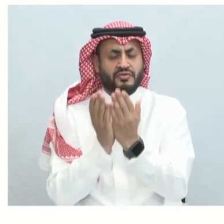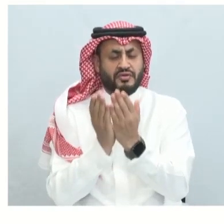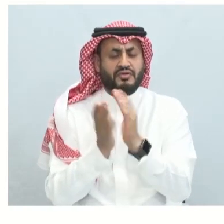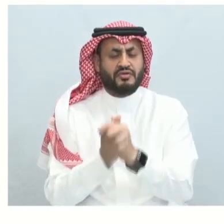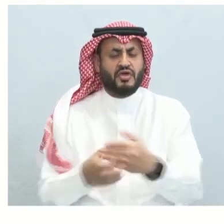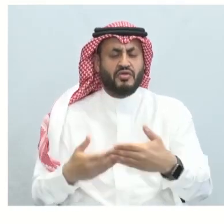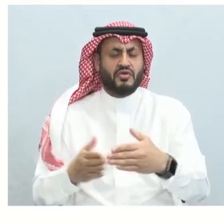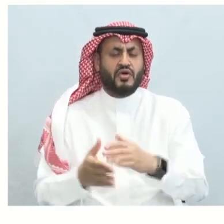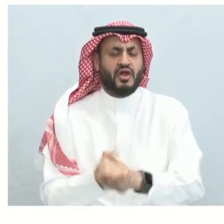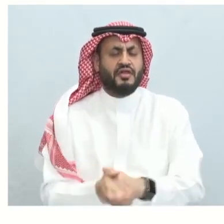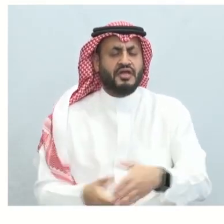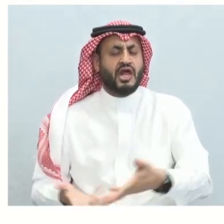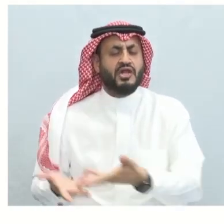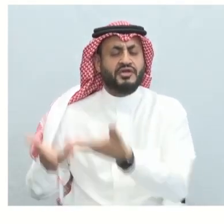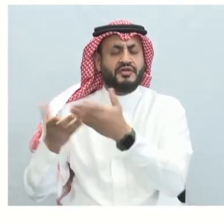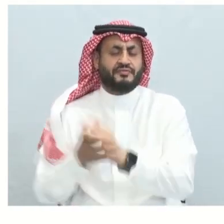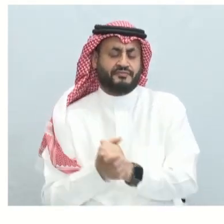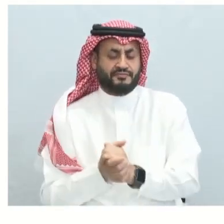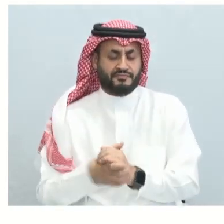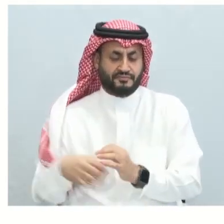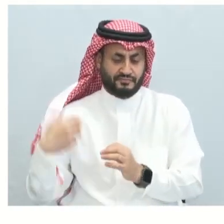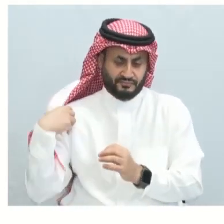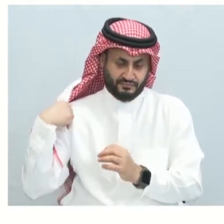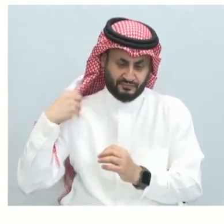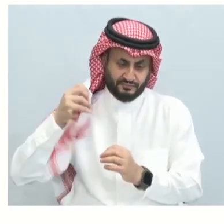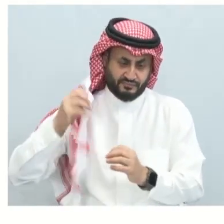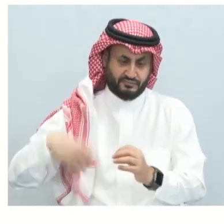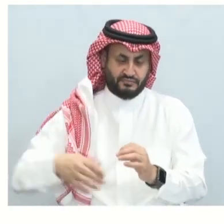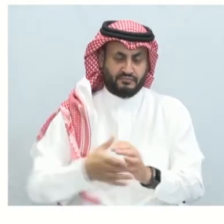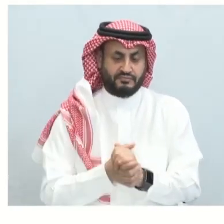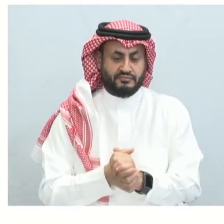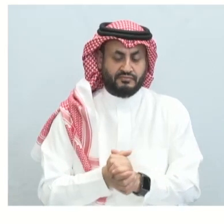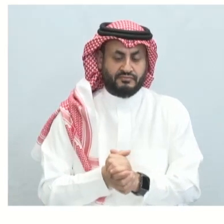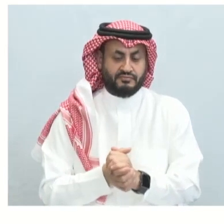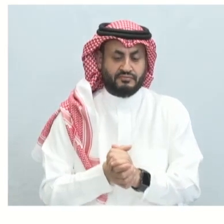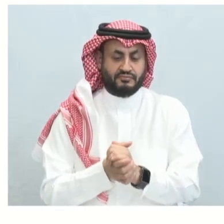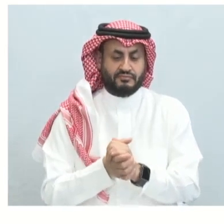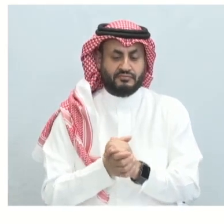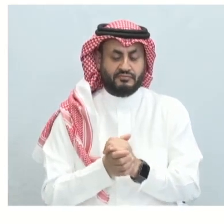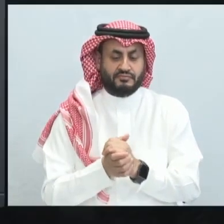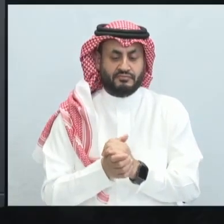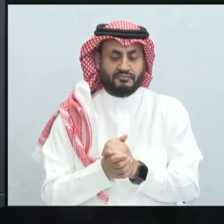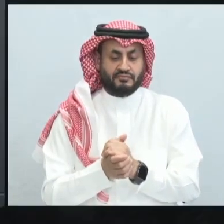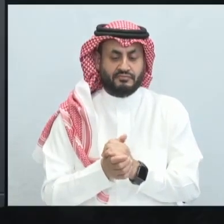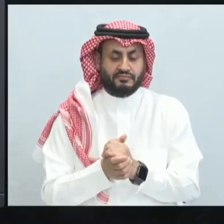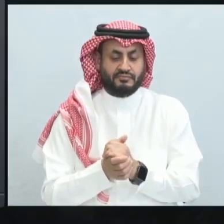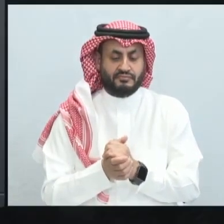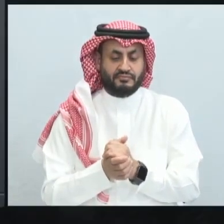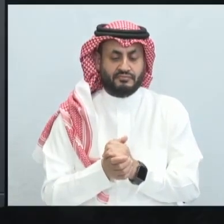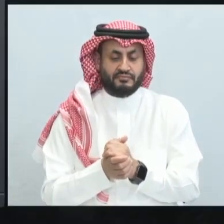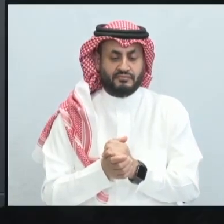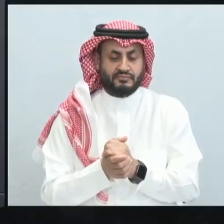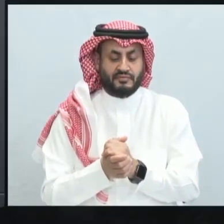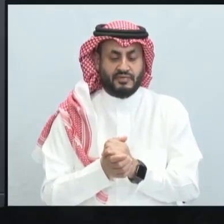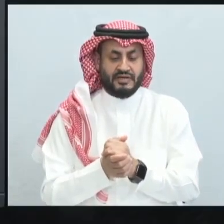يدخلني الجنه ادعوا الله ان يدخلني الجنه اتت الى النبي صلى الله عليه وسلم تريد منه هذا